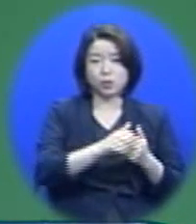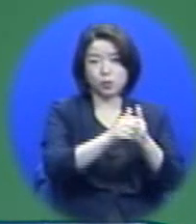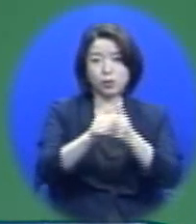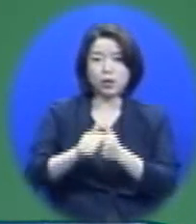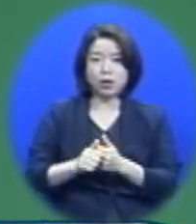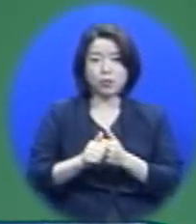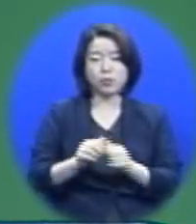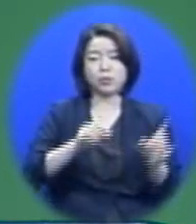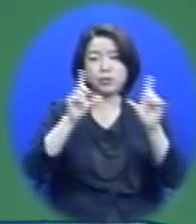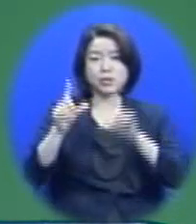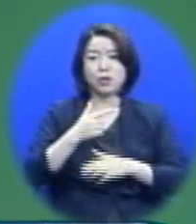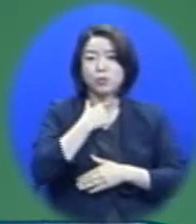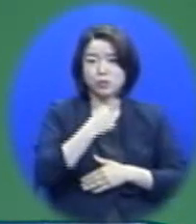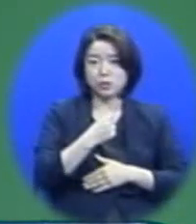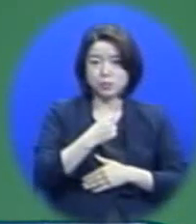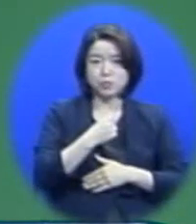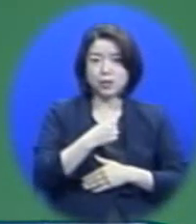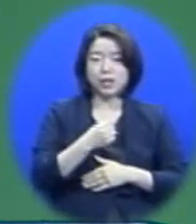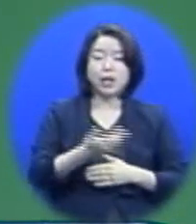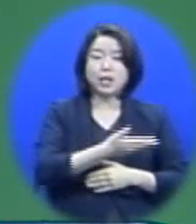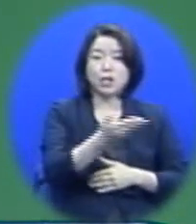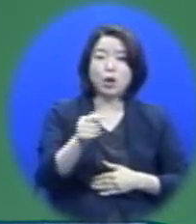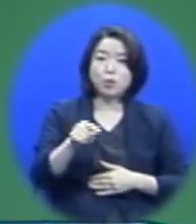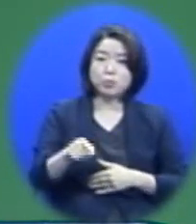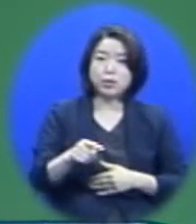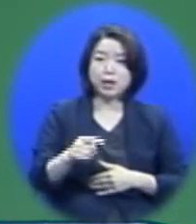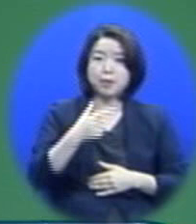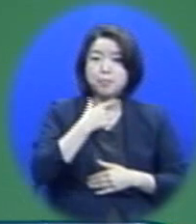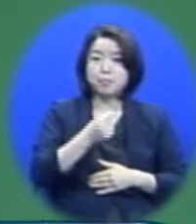살고 싶습니다. 이것이 여러분의 갈망입니까?